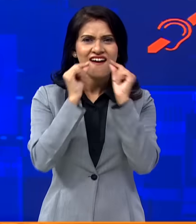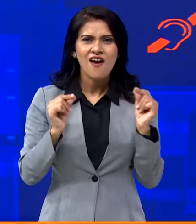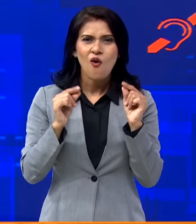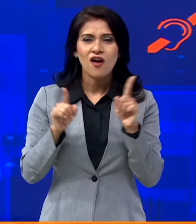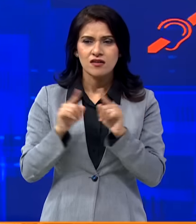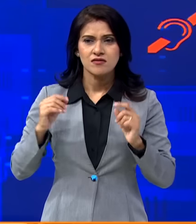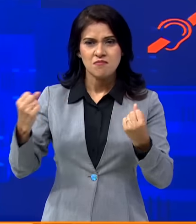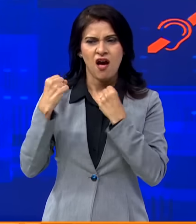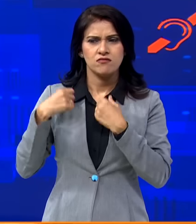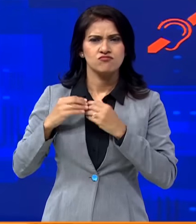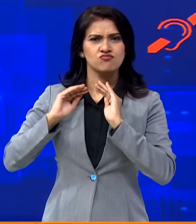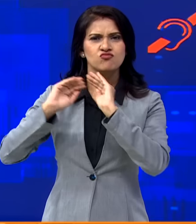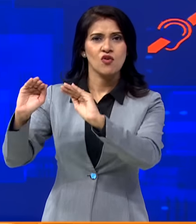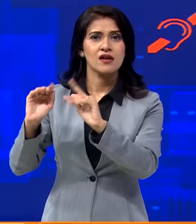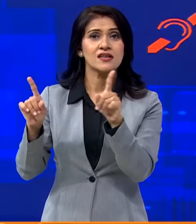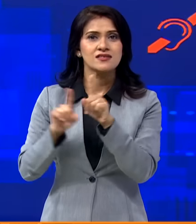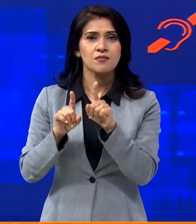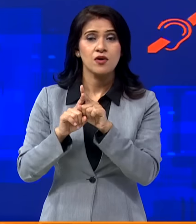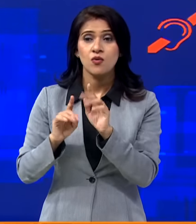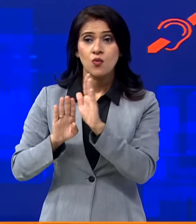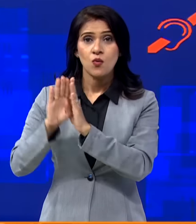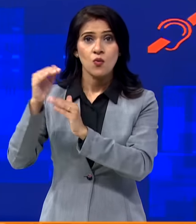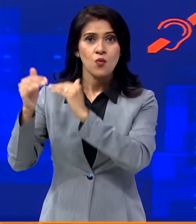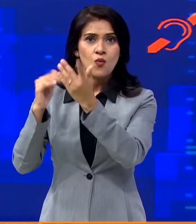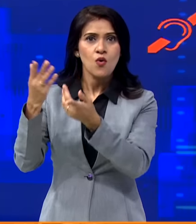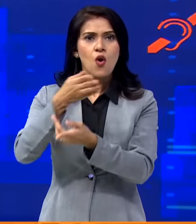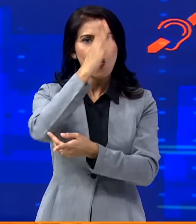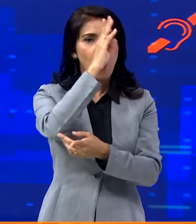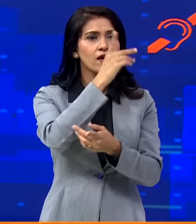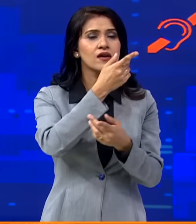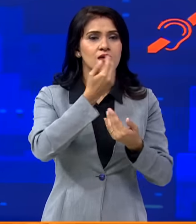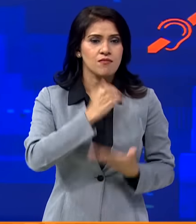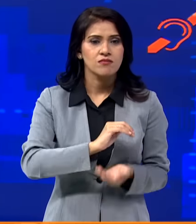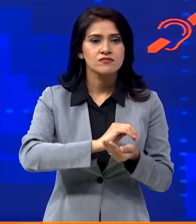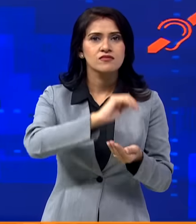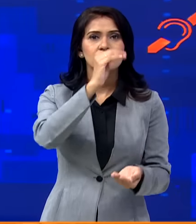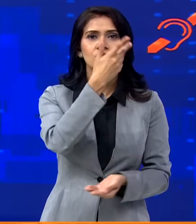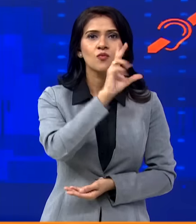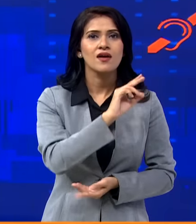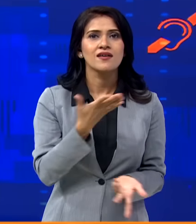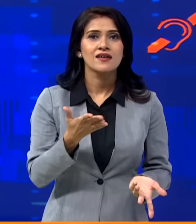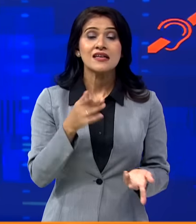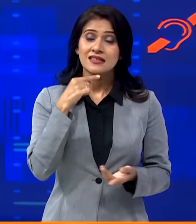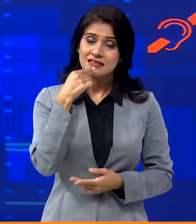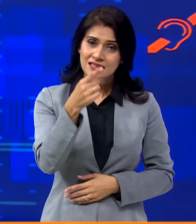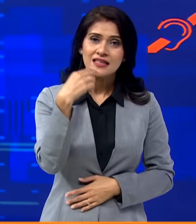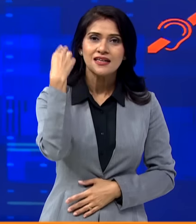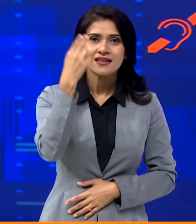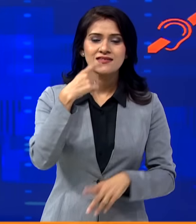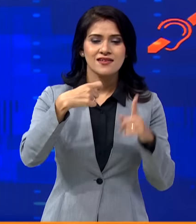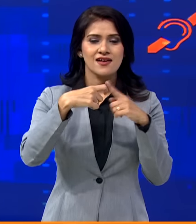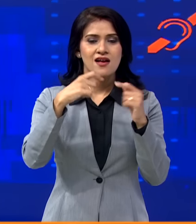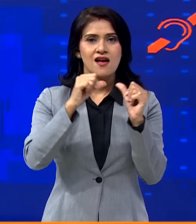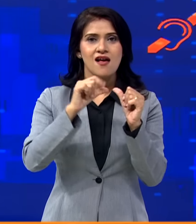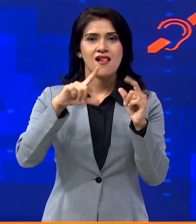है और अगर आसुरी शक्तियां ना बढ़े तो भगवान का अवतार क्यों हो भगवान कल्की का अवतार इसीलिए होगा कि धरा धाम